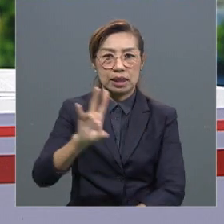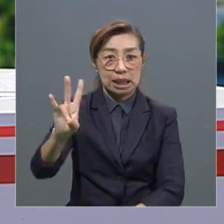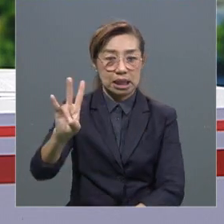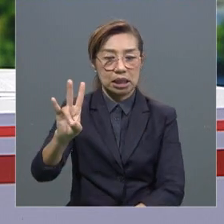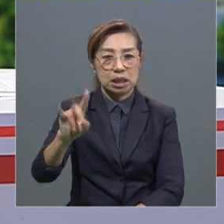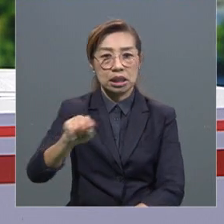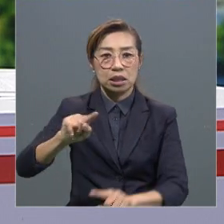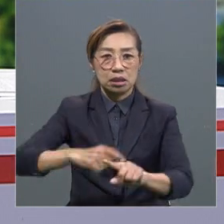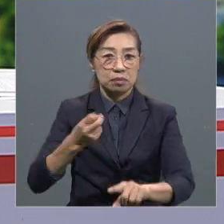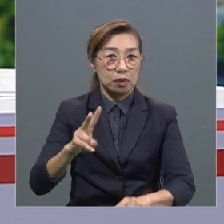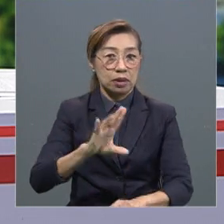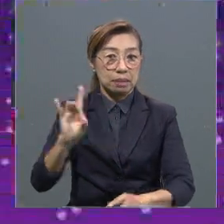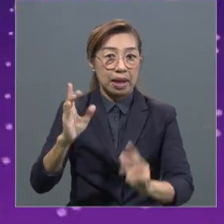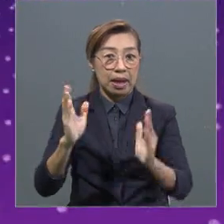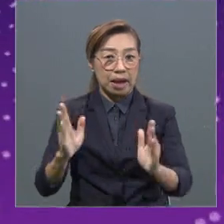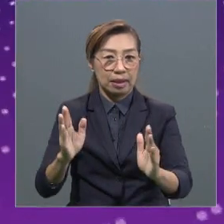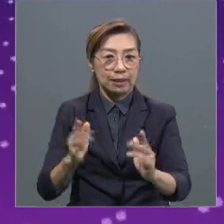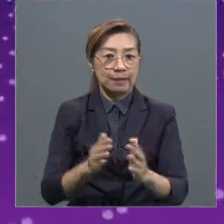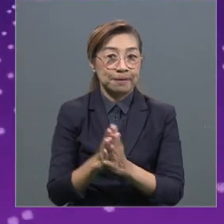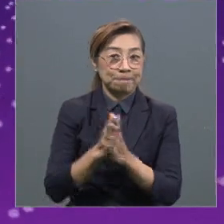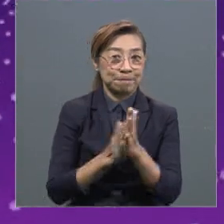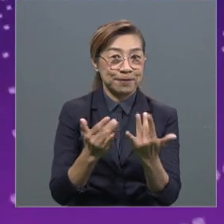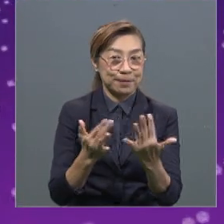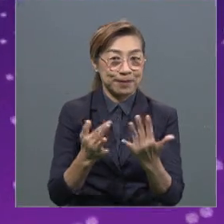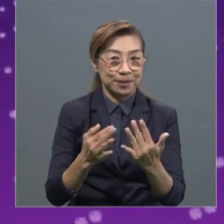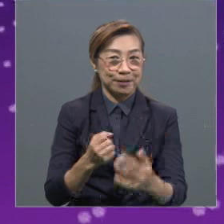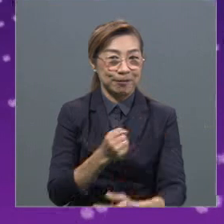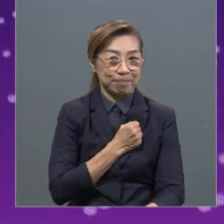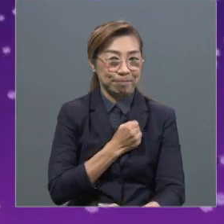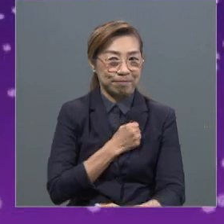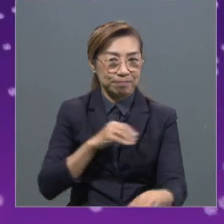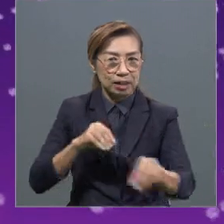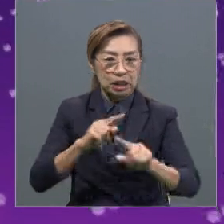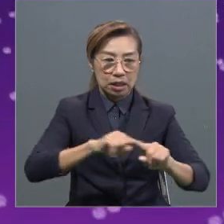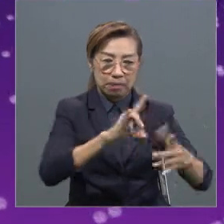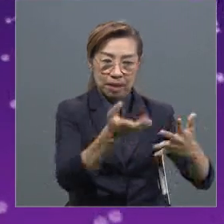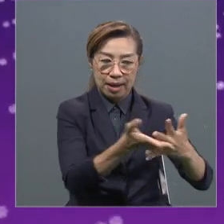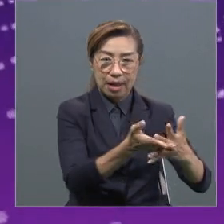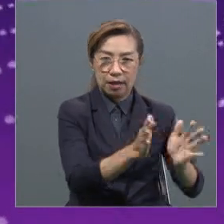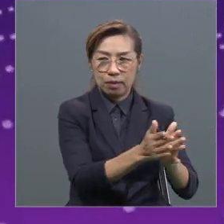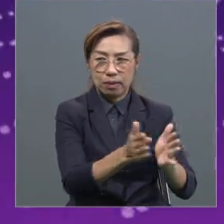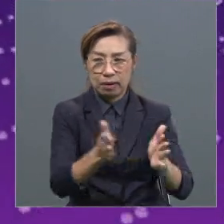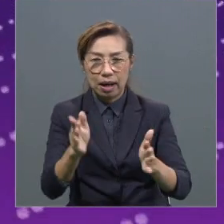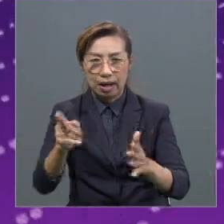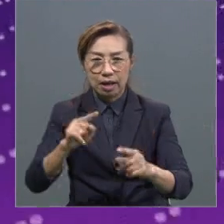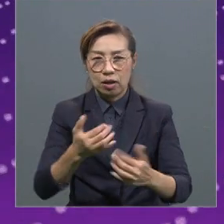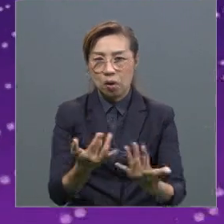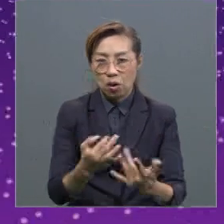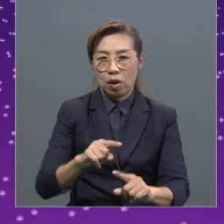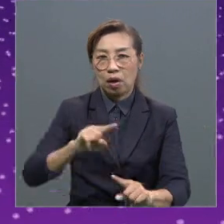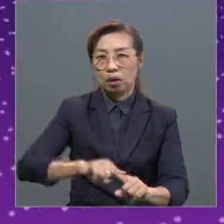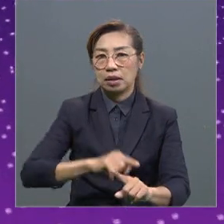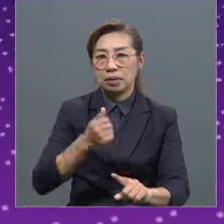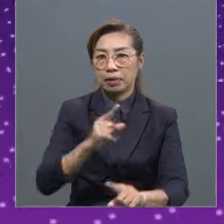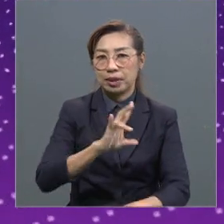ไปจนถึง 8ธันวาคมดใจอีกไม่นานนะตอนนี้ก็ปลายๆเริ่มเข้ากลางเดือนสิงหาคมแล้วนะครับดใจรอนะครับ 7